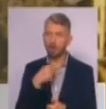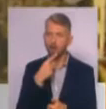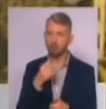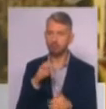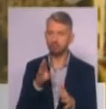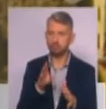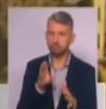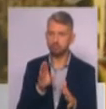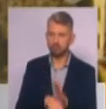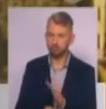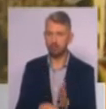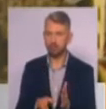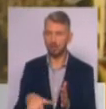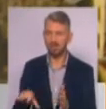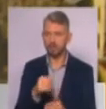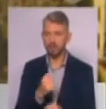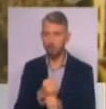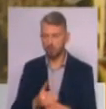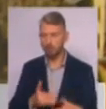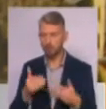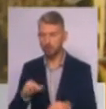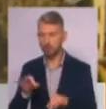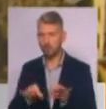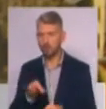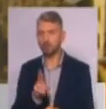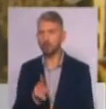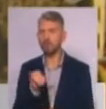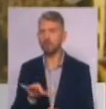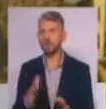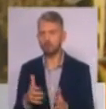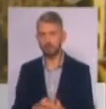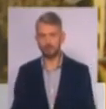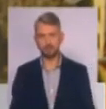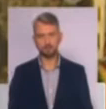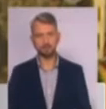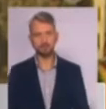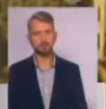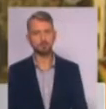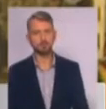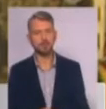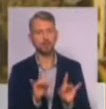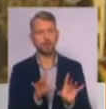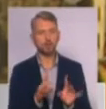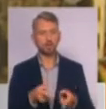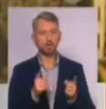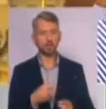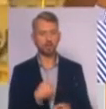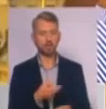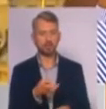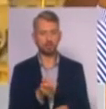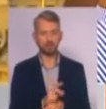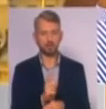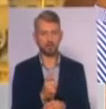таки, гірше. І знову всі роботи відкладаються на осінь. Як у вас відбувається? Розкажіть. Розкажу. Насправді, я прийшла з